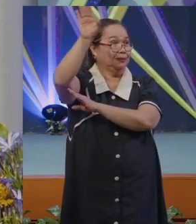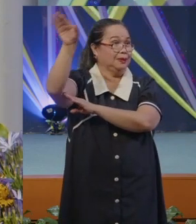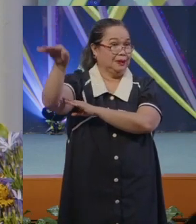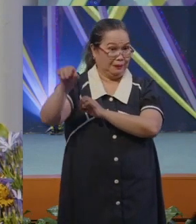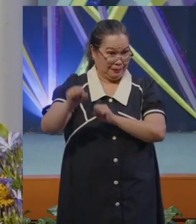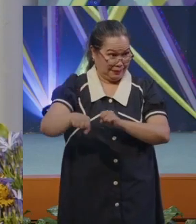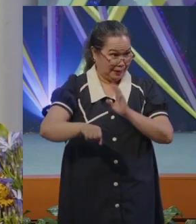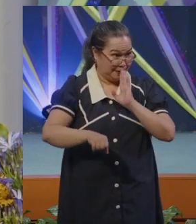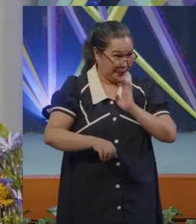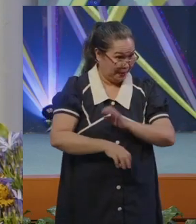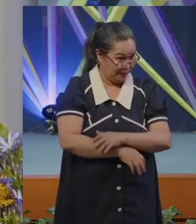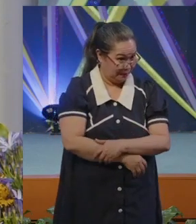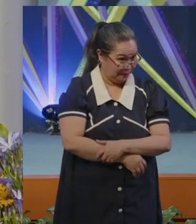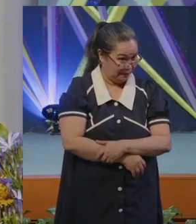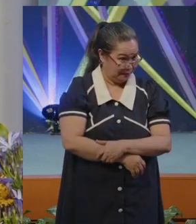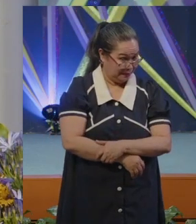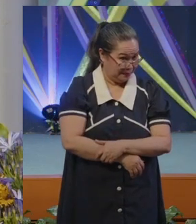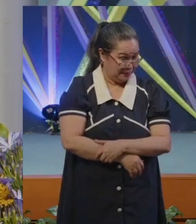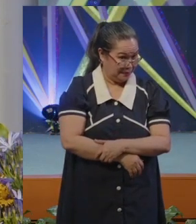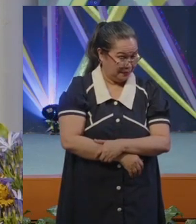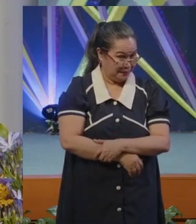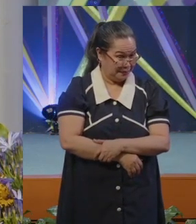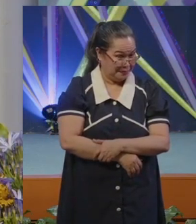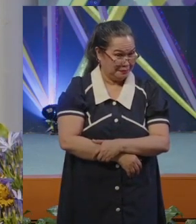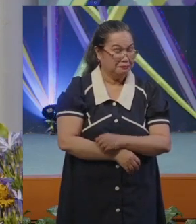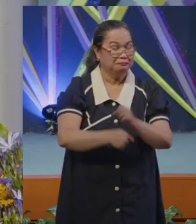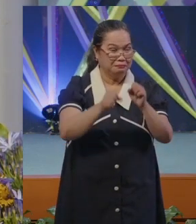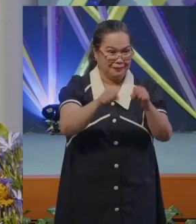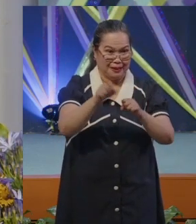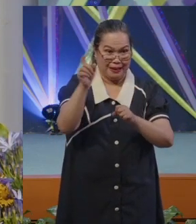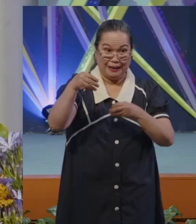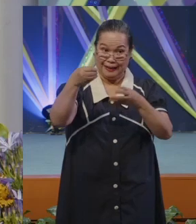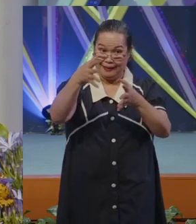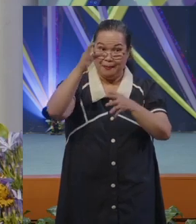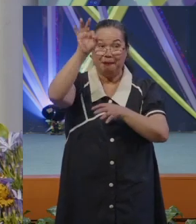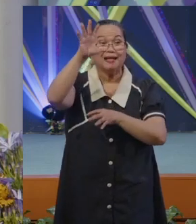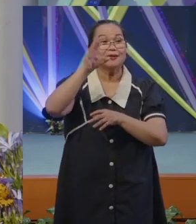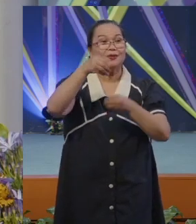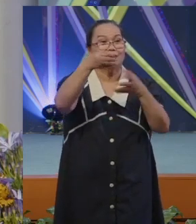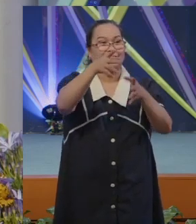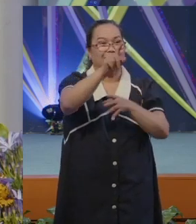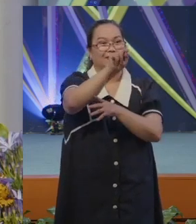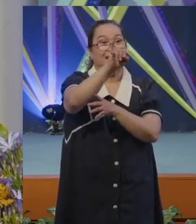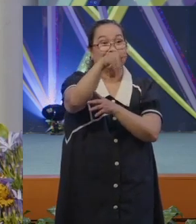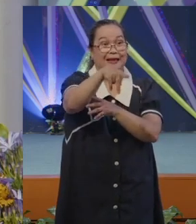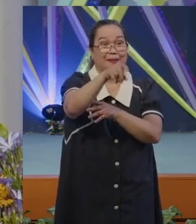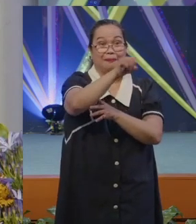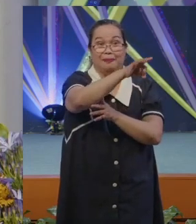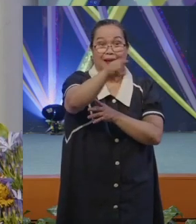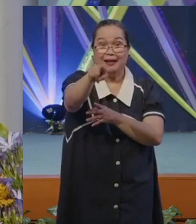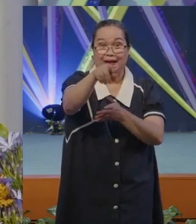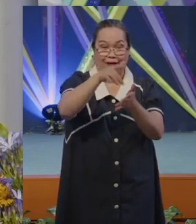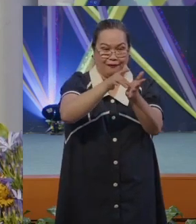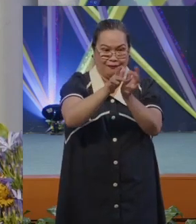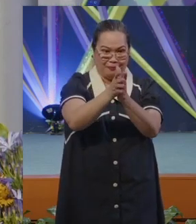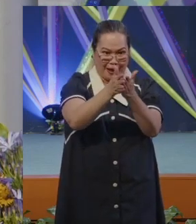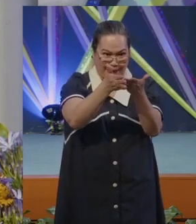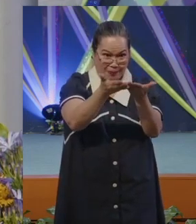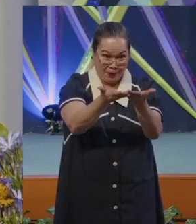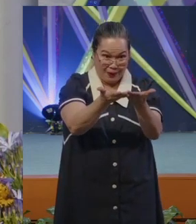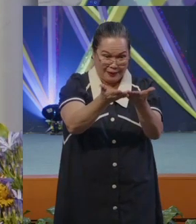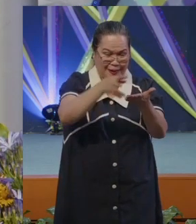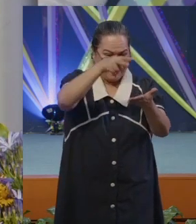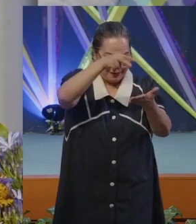Pwede. Ito, bibigyan ko kayo ng tip. Magbasa kayo ng Biblia, tapos pumili kayo ng isang